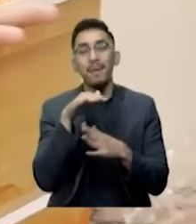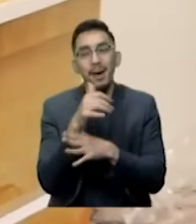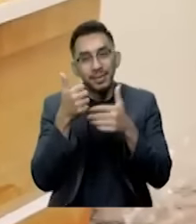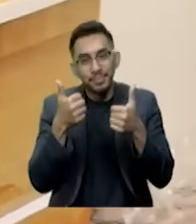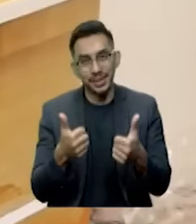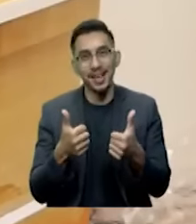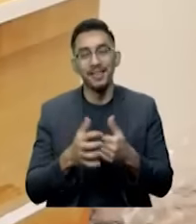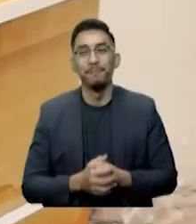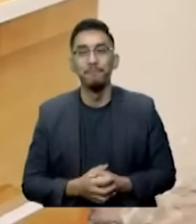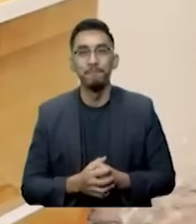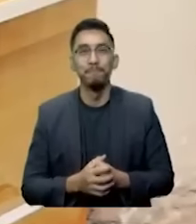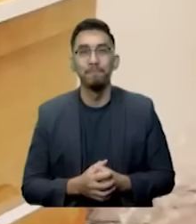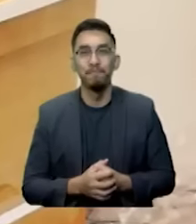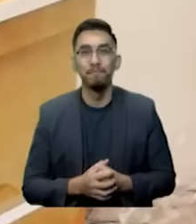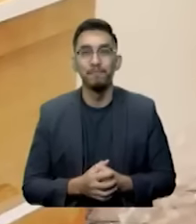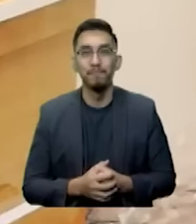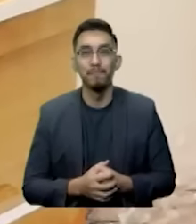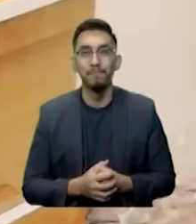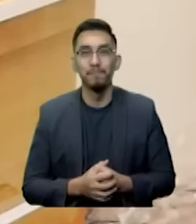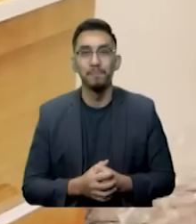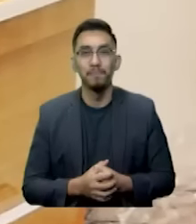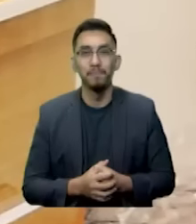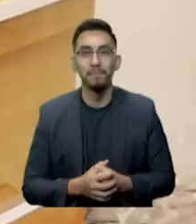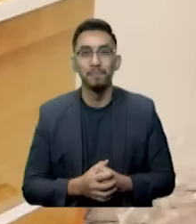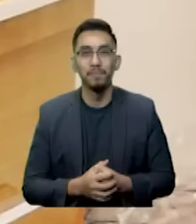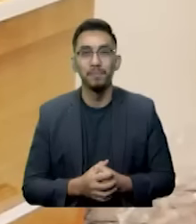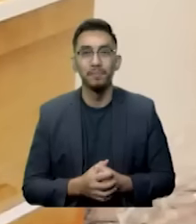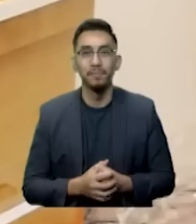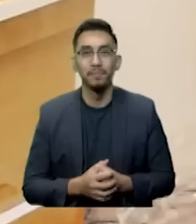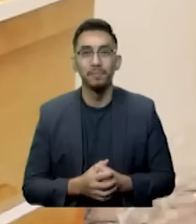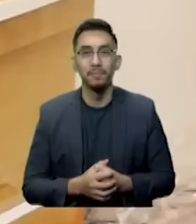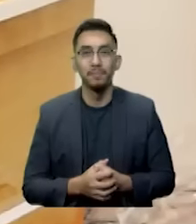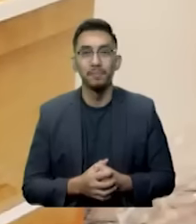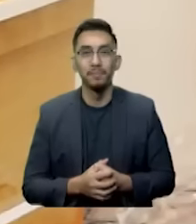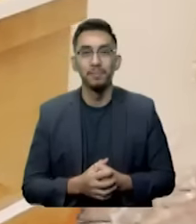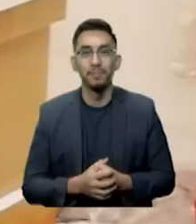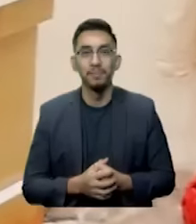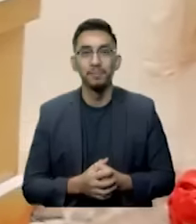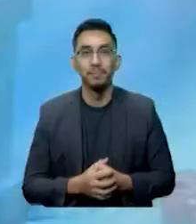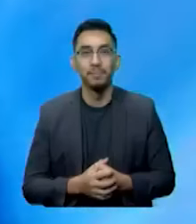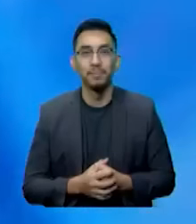Pasar Tanah Abang, Jakarta Pusat. Dari Jakarta, Yasmin Atania, Muhammad Indra Purnama, iNews melaporkan.